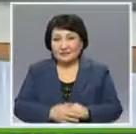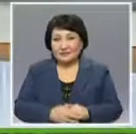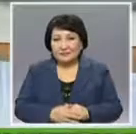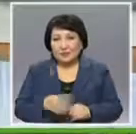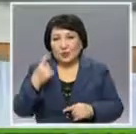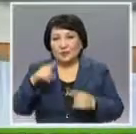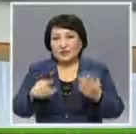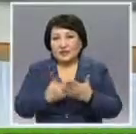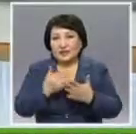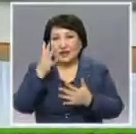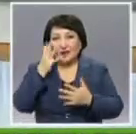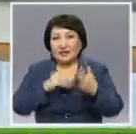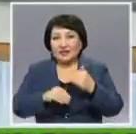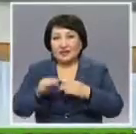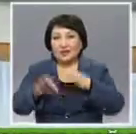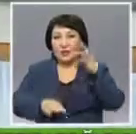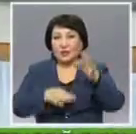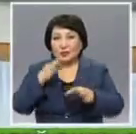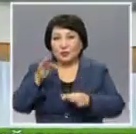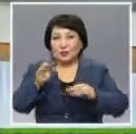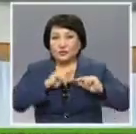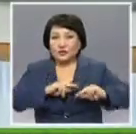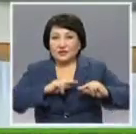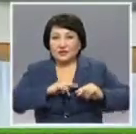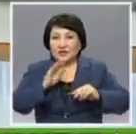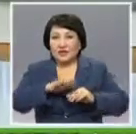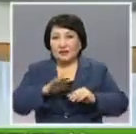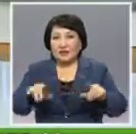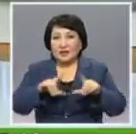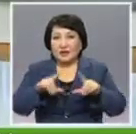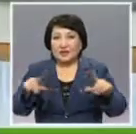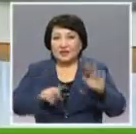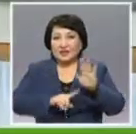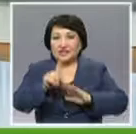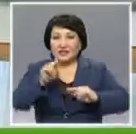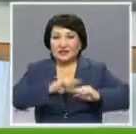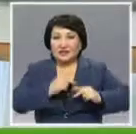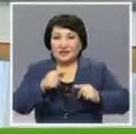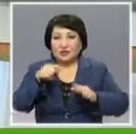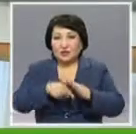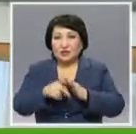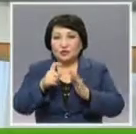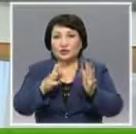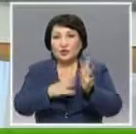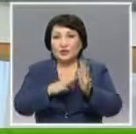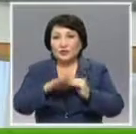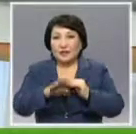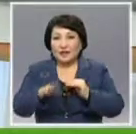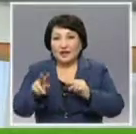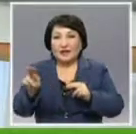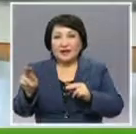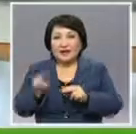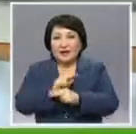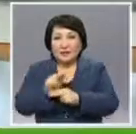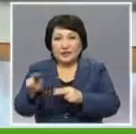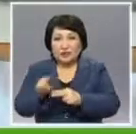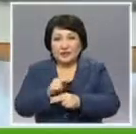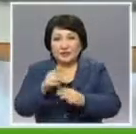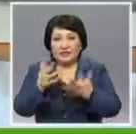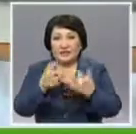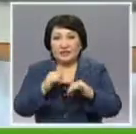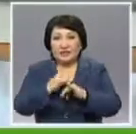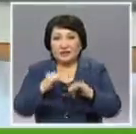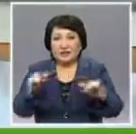Өзге ақпарат, Алматыда тәулік бойы жұмыс істейтін балабақша іске қосылады. Қазір мұнда 109 бала тәрбиеленуде. Бала саны артып, топ